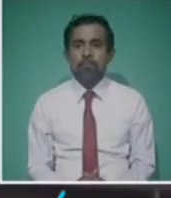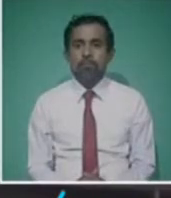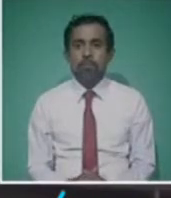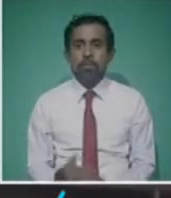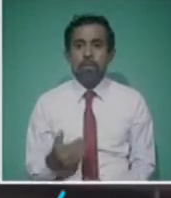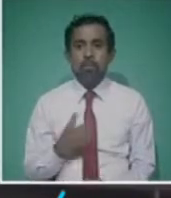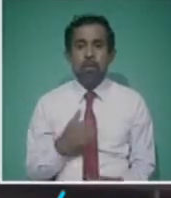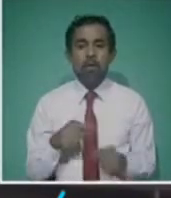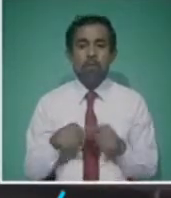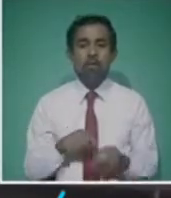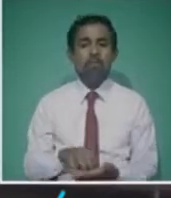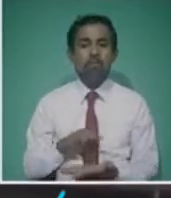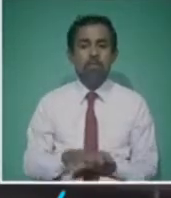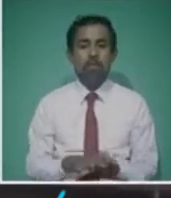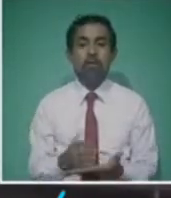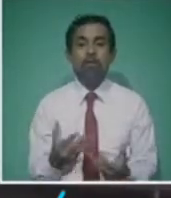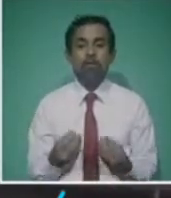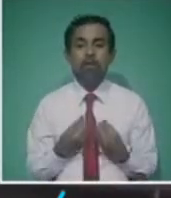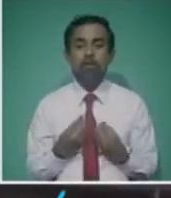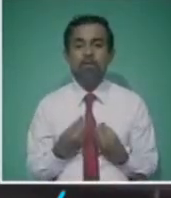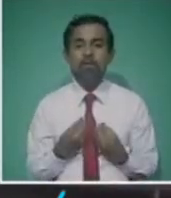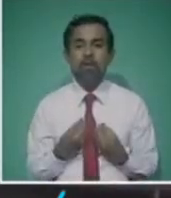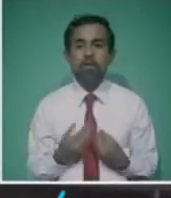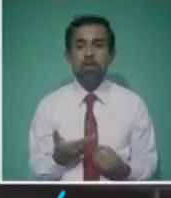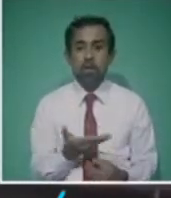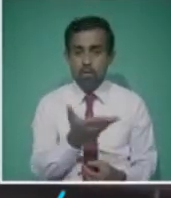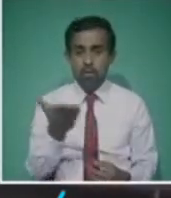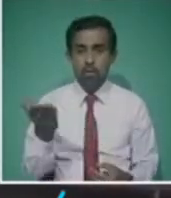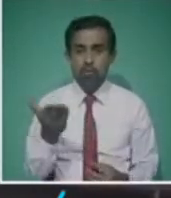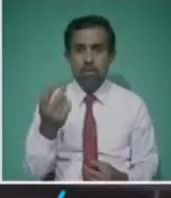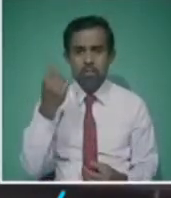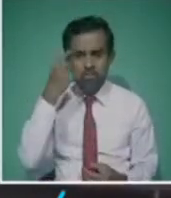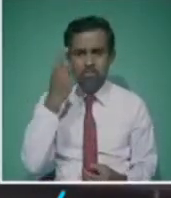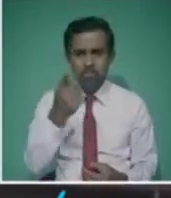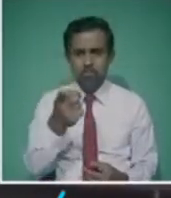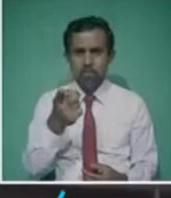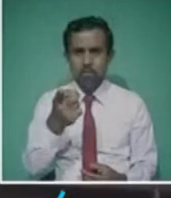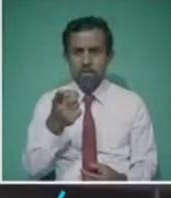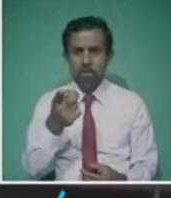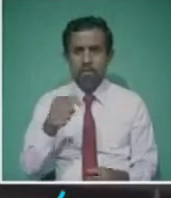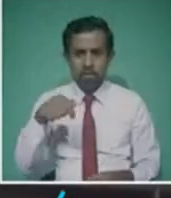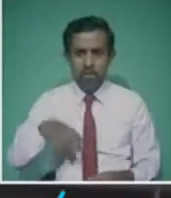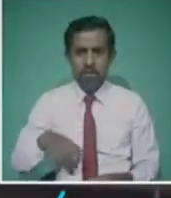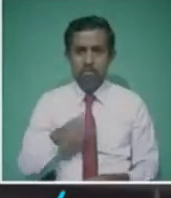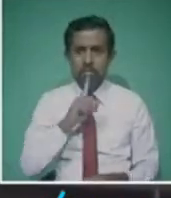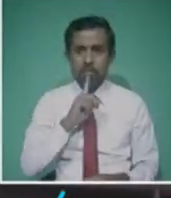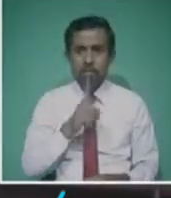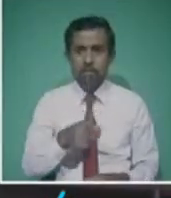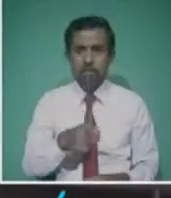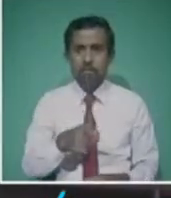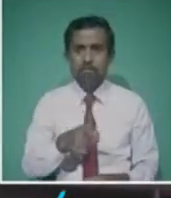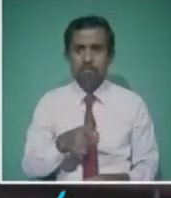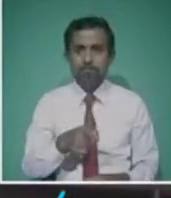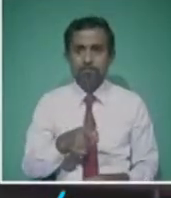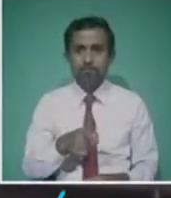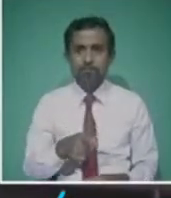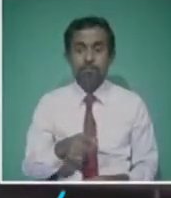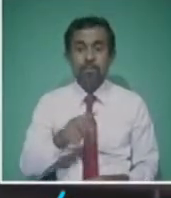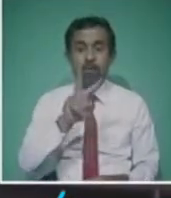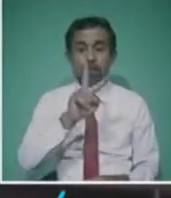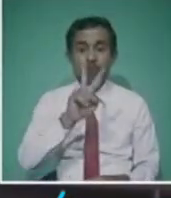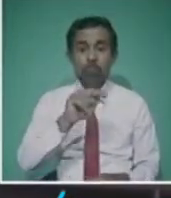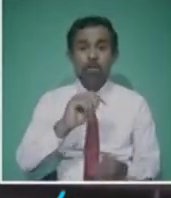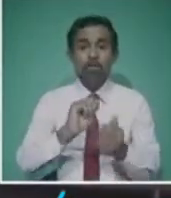मं ए वगे तीर्णयक गत्ते ओबतुमालाट मतक ऐतिनम मम दैन मेक कियनवा विसि